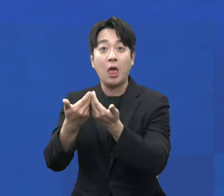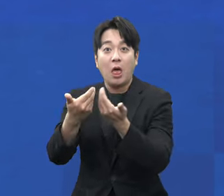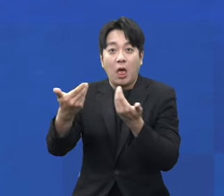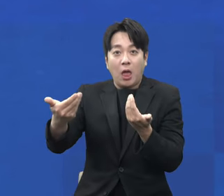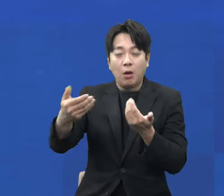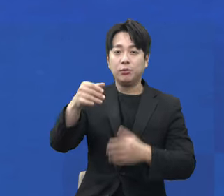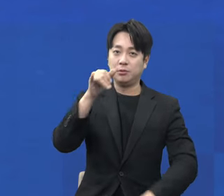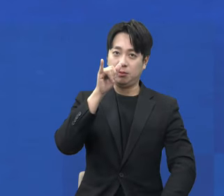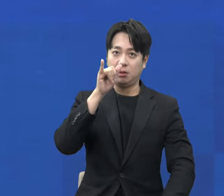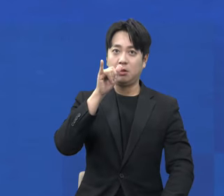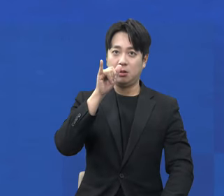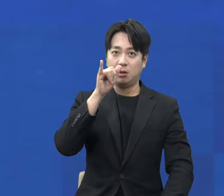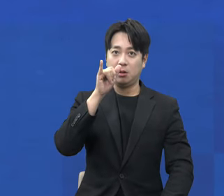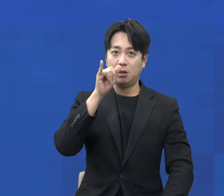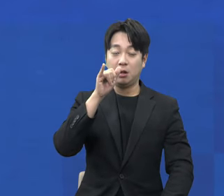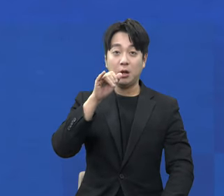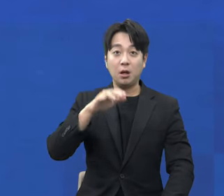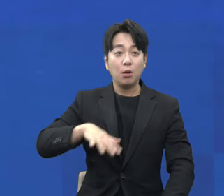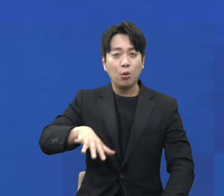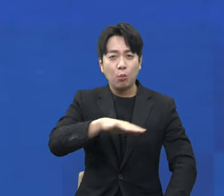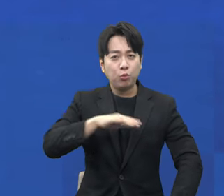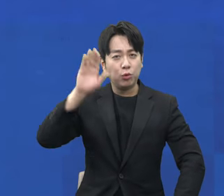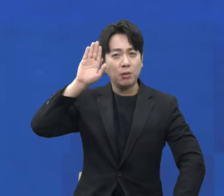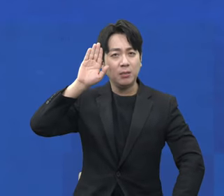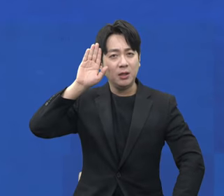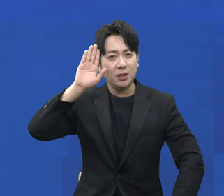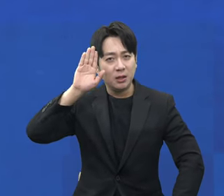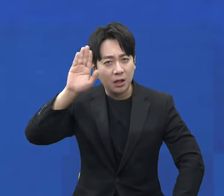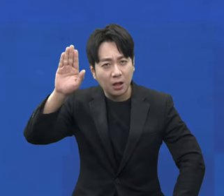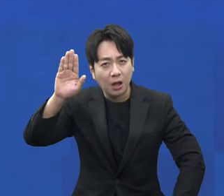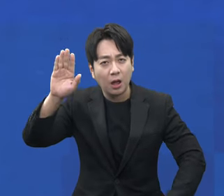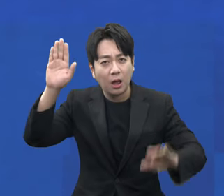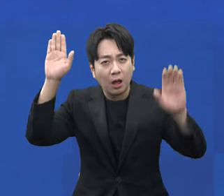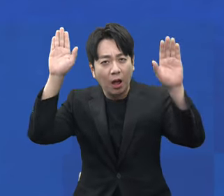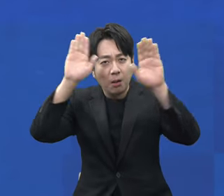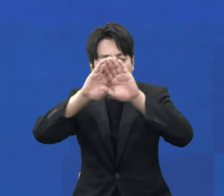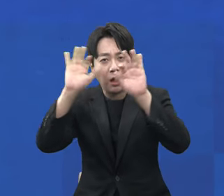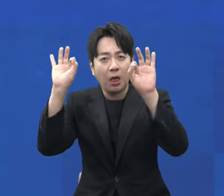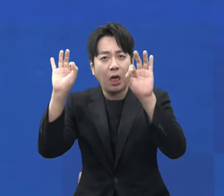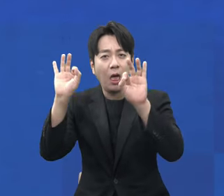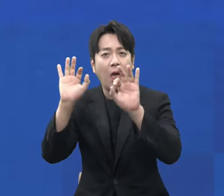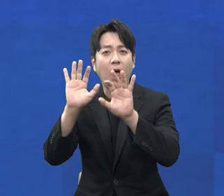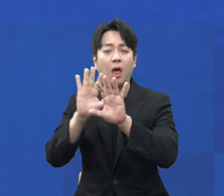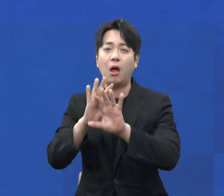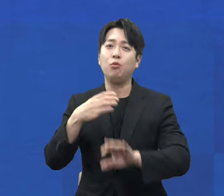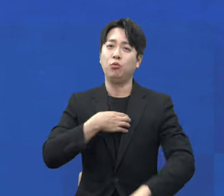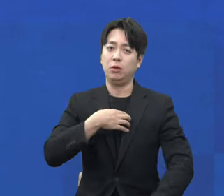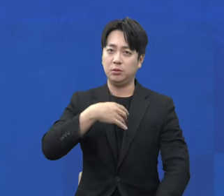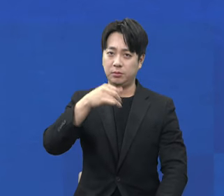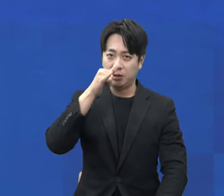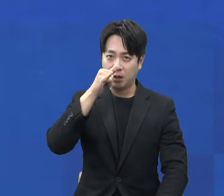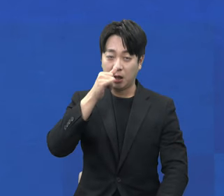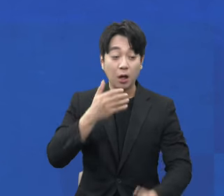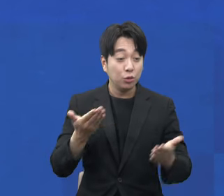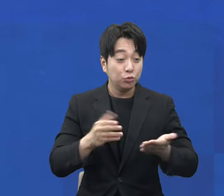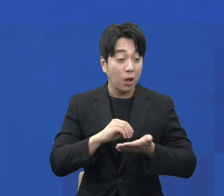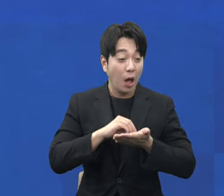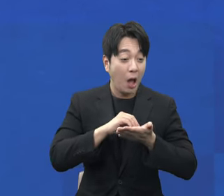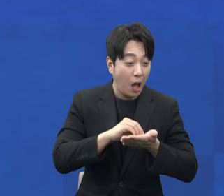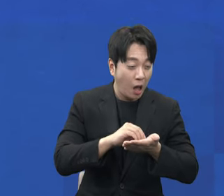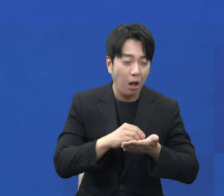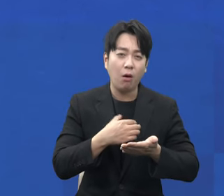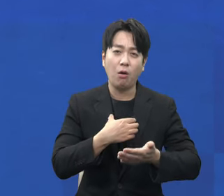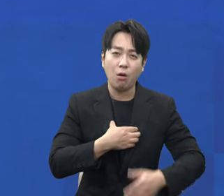내일이 끝없는 암흑 속으로 가라앉고 있습니다. 취업을 걱정하는 청년,